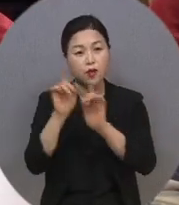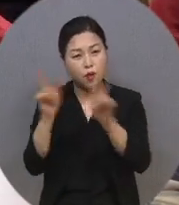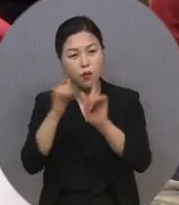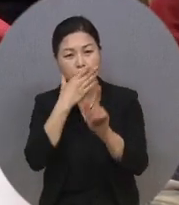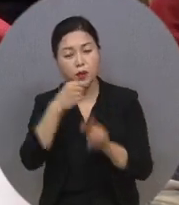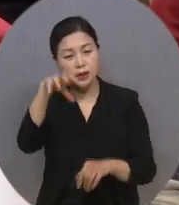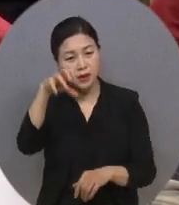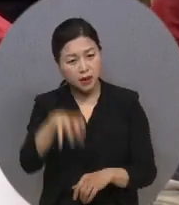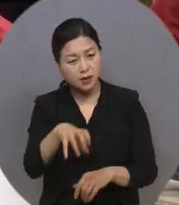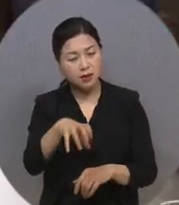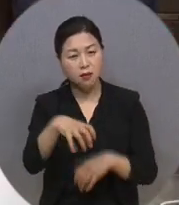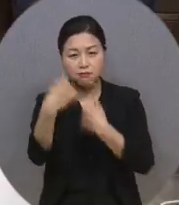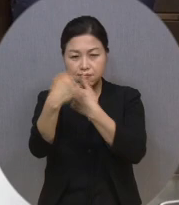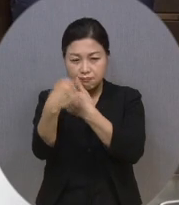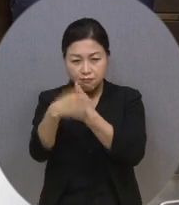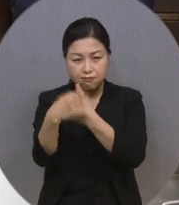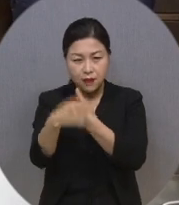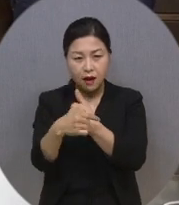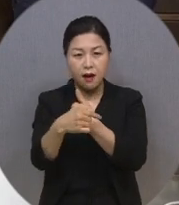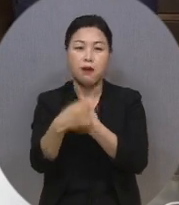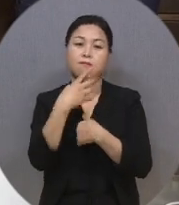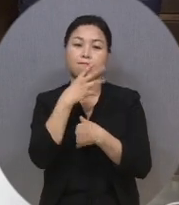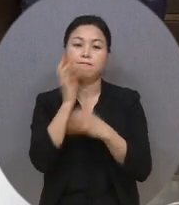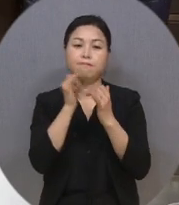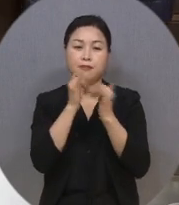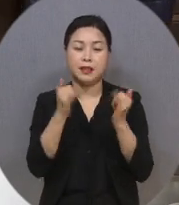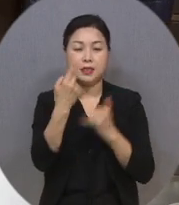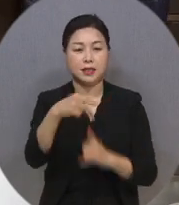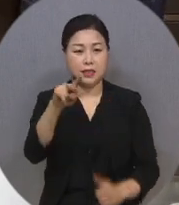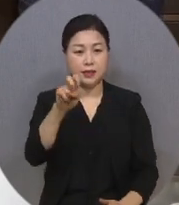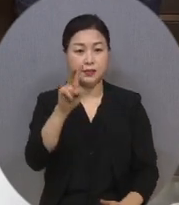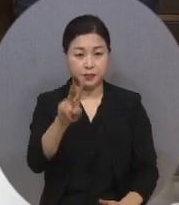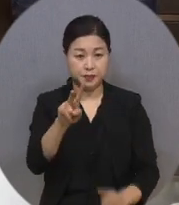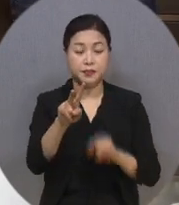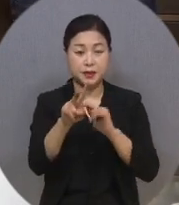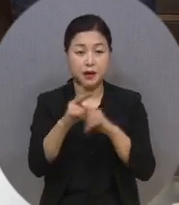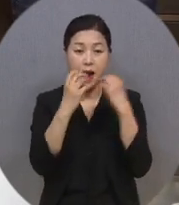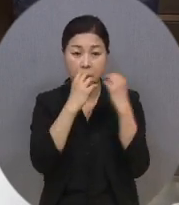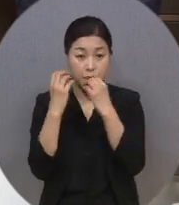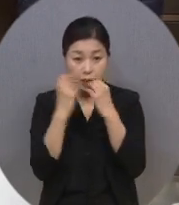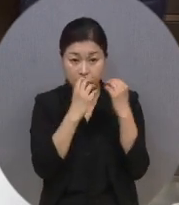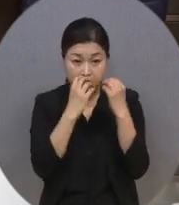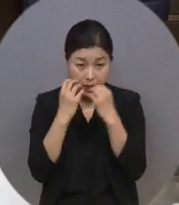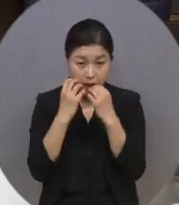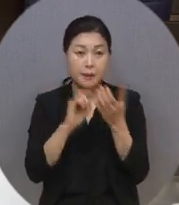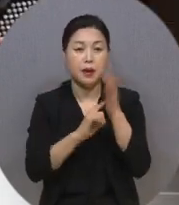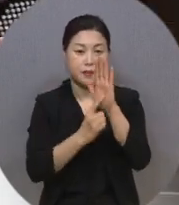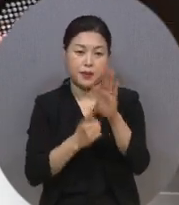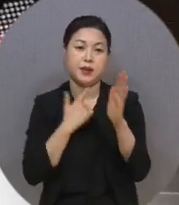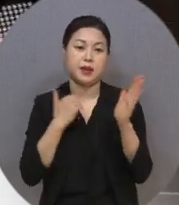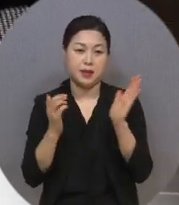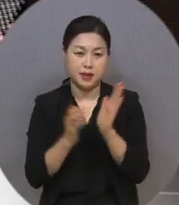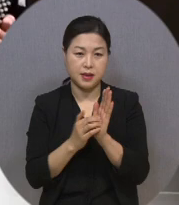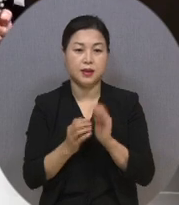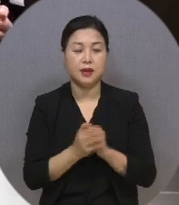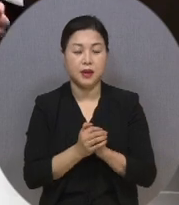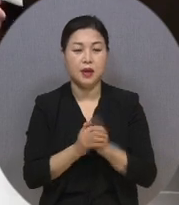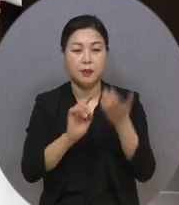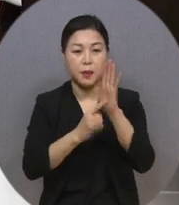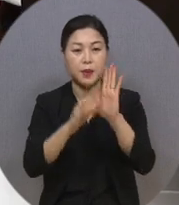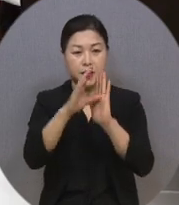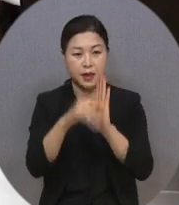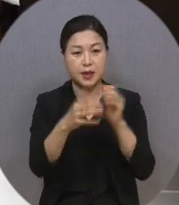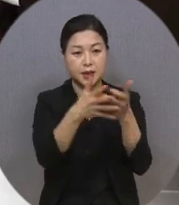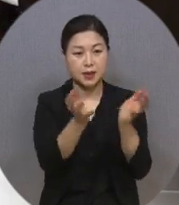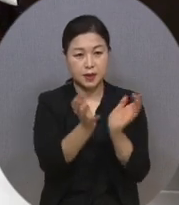교육받아온 시니어들이 2022년 하모니카 시니어 연합 발표회를 진행하였습니다. 이날 발표회는